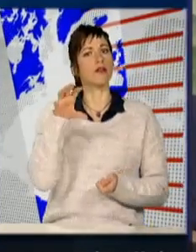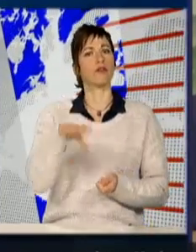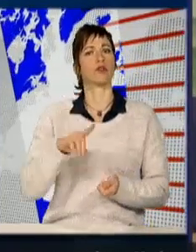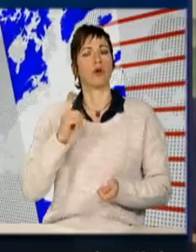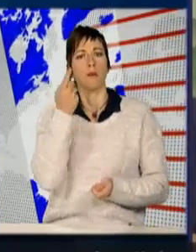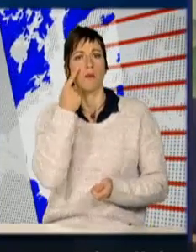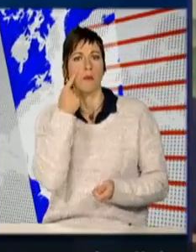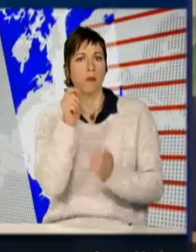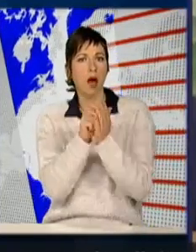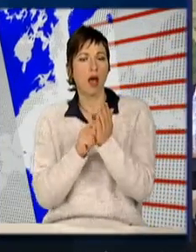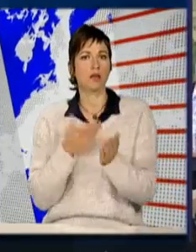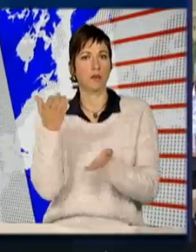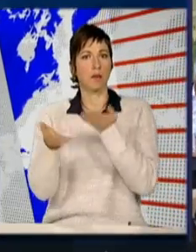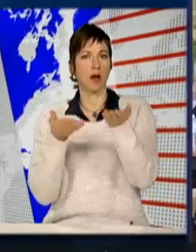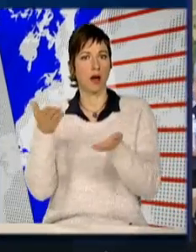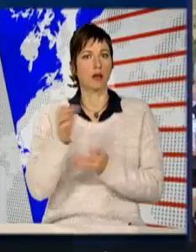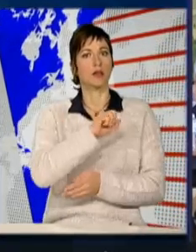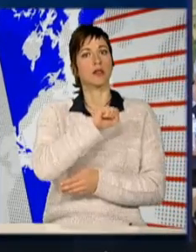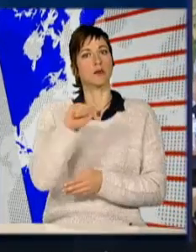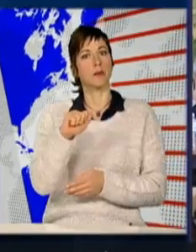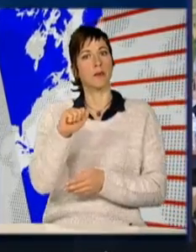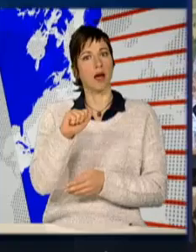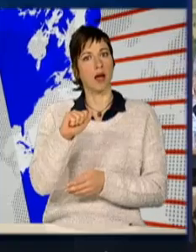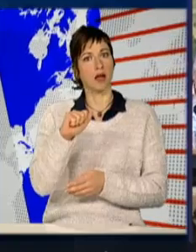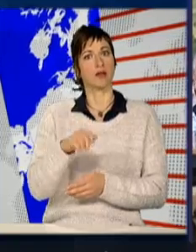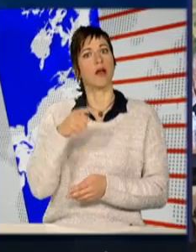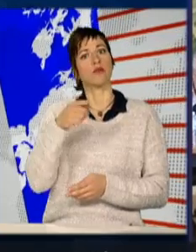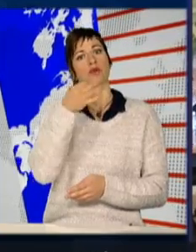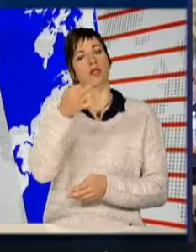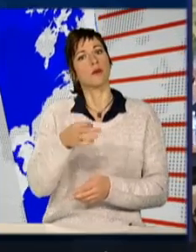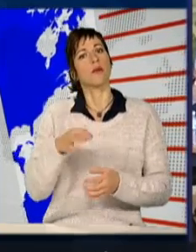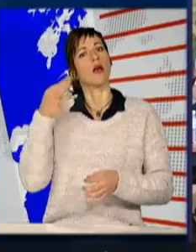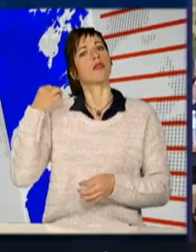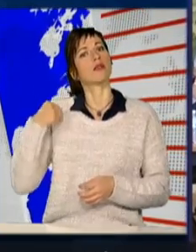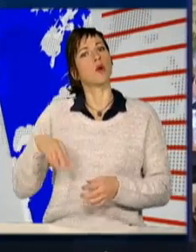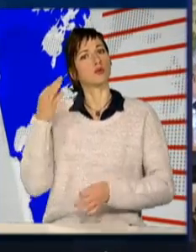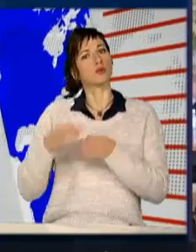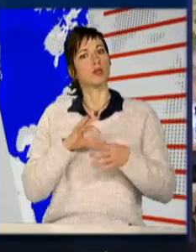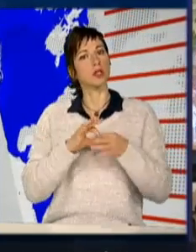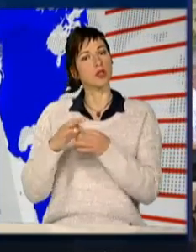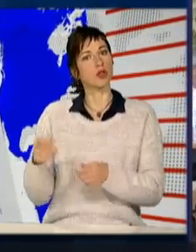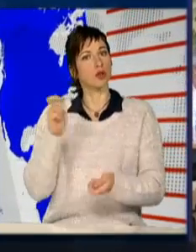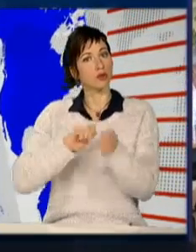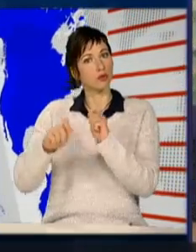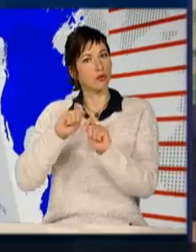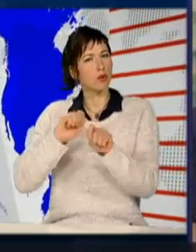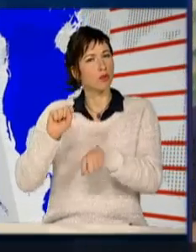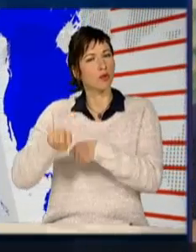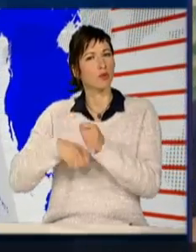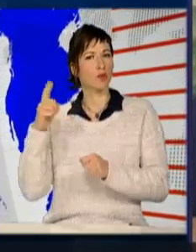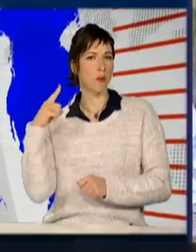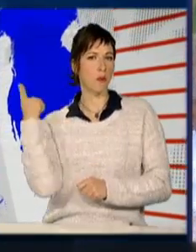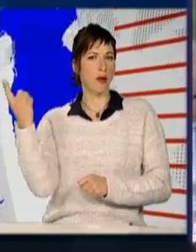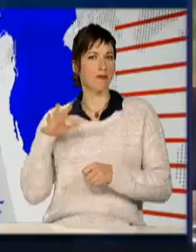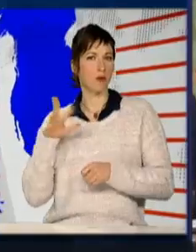και άλλοι φορείς κατέθεσαν τις παρατηρήσεις τους, με τον κύριο Σπίρτζη να τονίζει πως η δημόσια διαβούλευση θα συνεχιστεί και το έργο θα πραγματοποιηθεί με